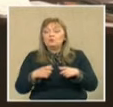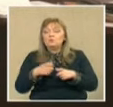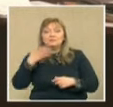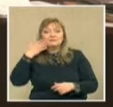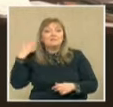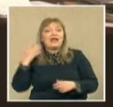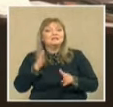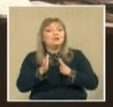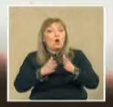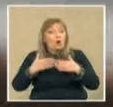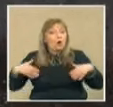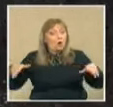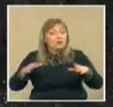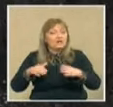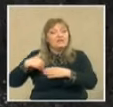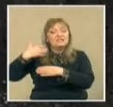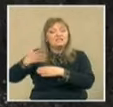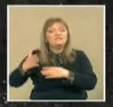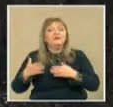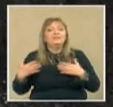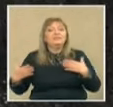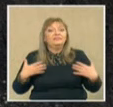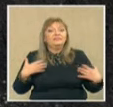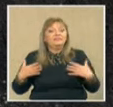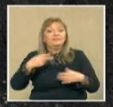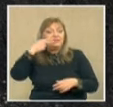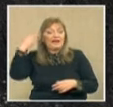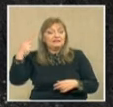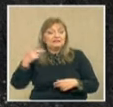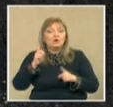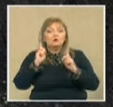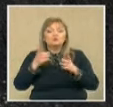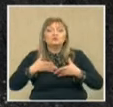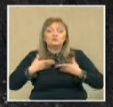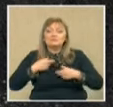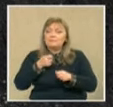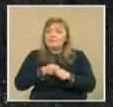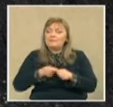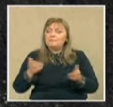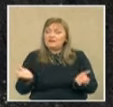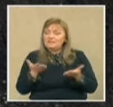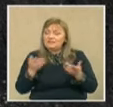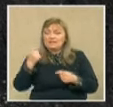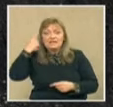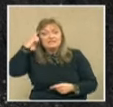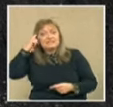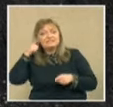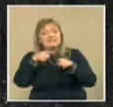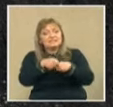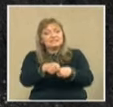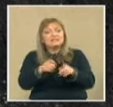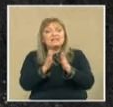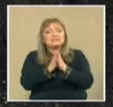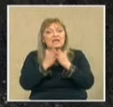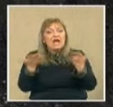хора извън театъра, с които искам да направя нещо. И се сетих за тая книга, че съм чела